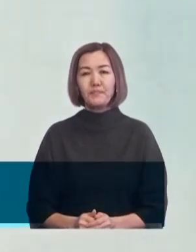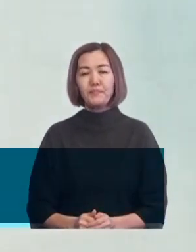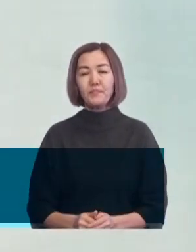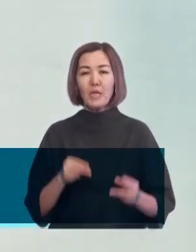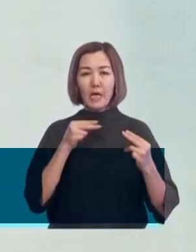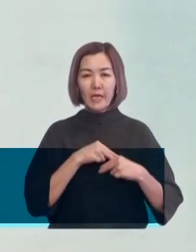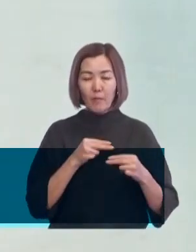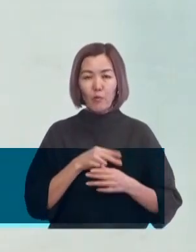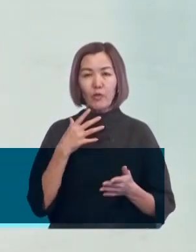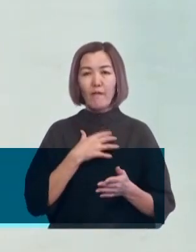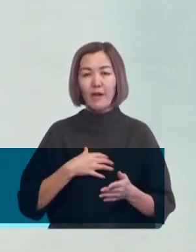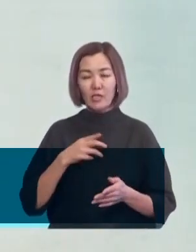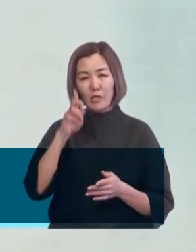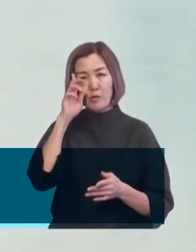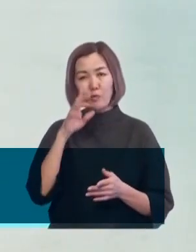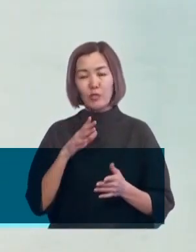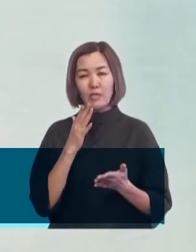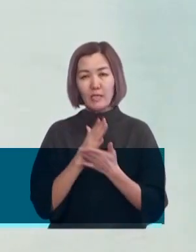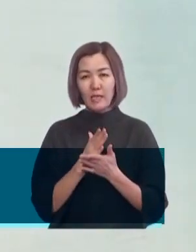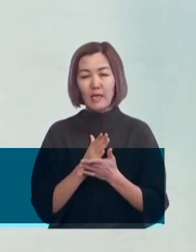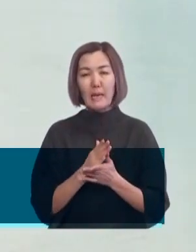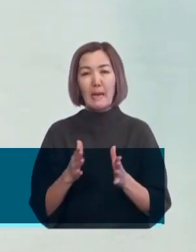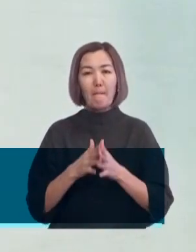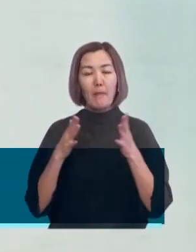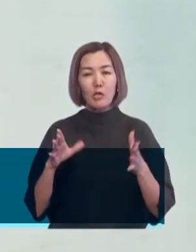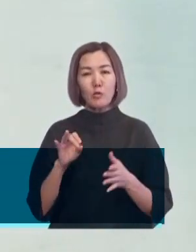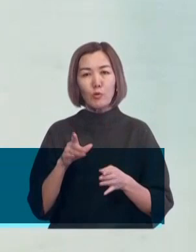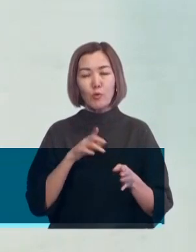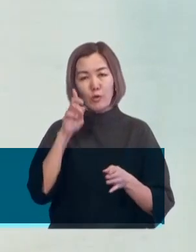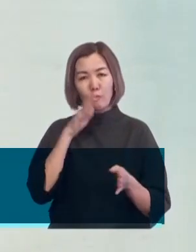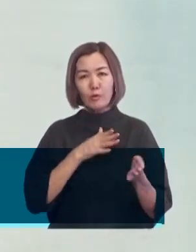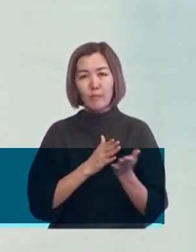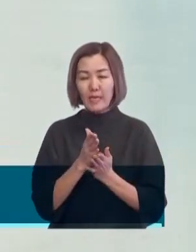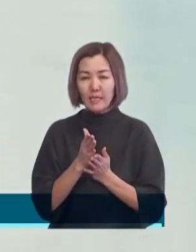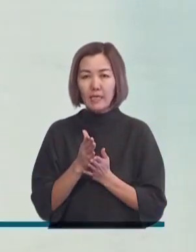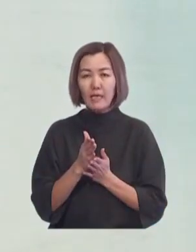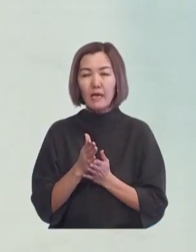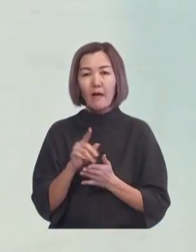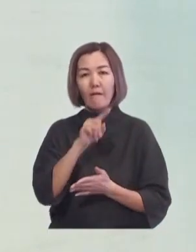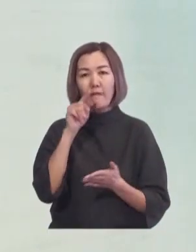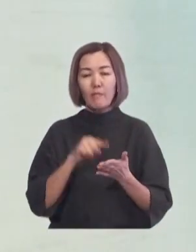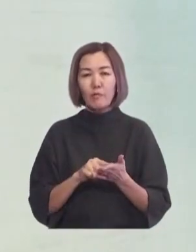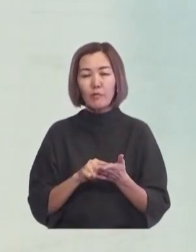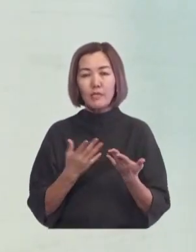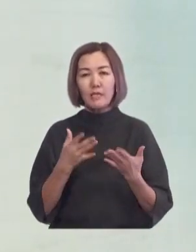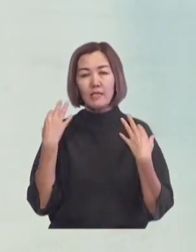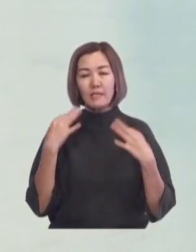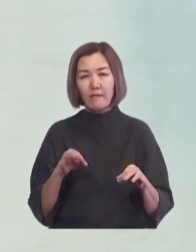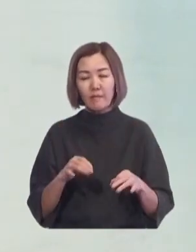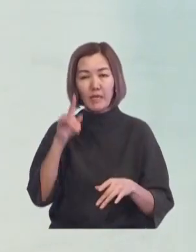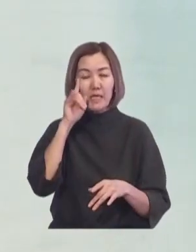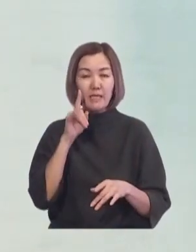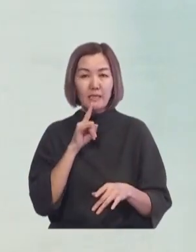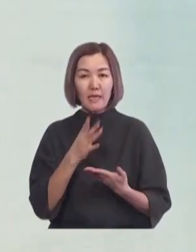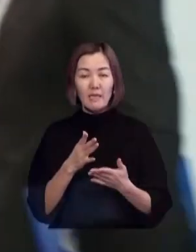Ономастическая работа имеет важное государственное значение, играет большую роль в государственной политике, в вопросах суверенитета и независимости